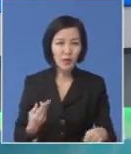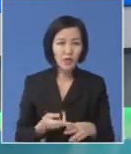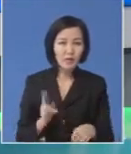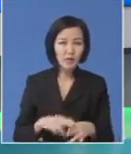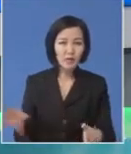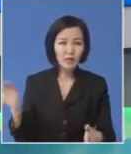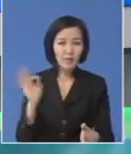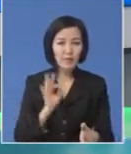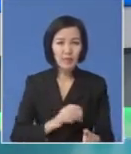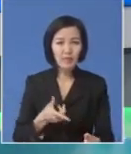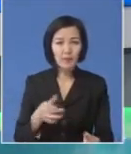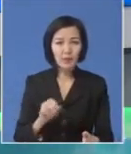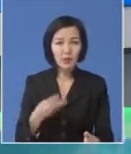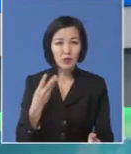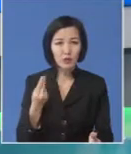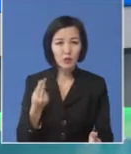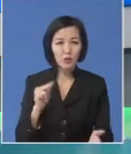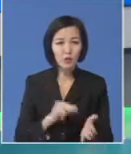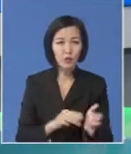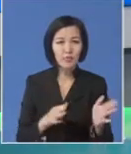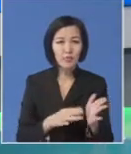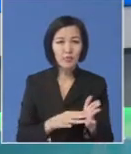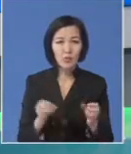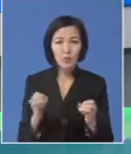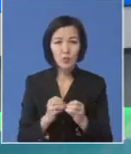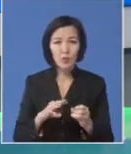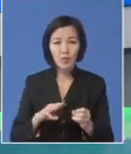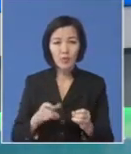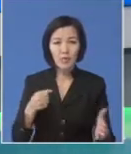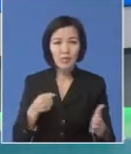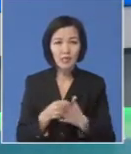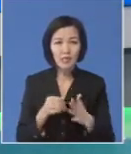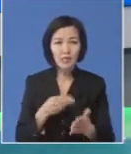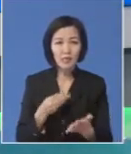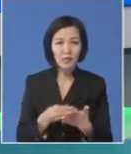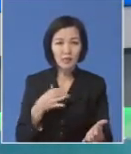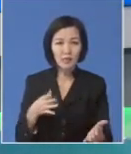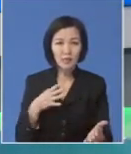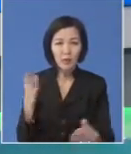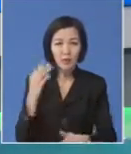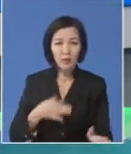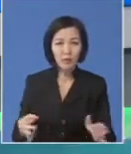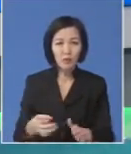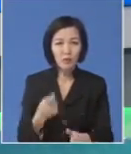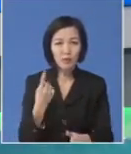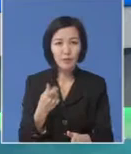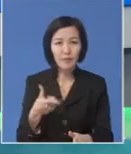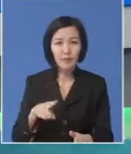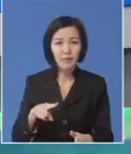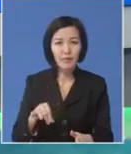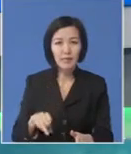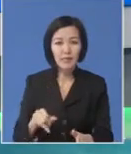осыны пайдаланып, газ құнын 8-10 теңгеге дейін өсіріп жүрген. Жалпы Алматы облысында газдың 1 литрі 6 теңгеге қымбаттап